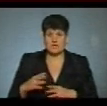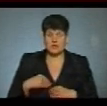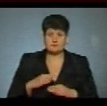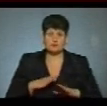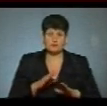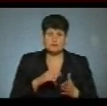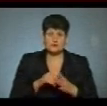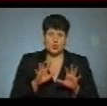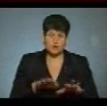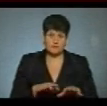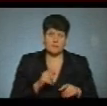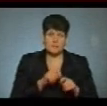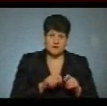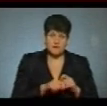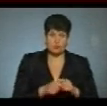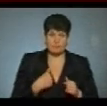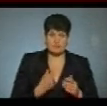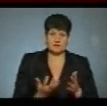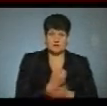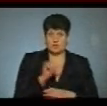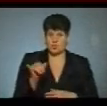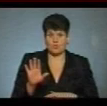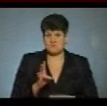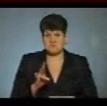пішли перевірились, і в мене виявили в нього ні.